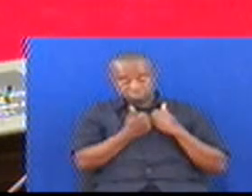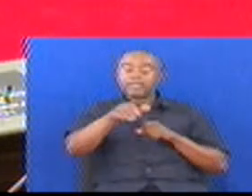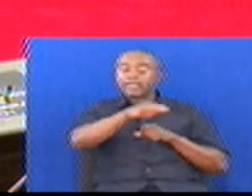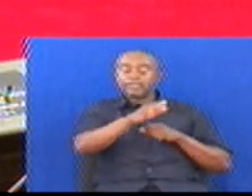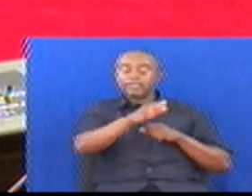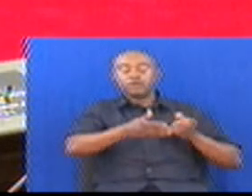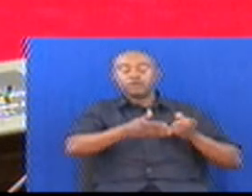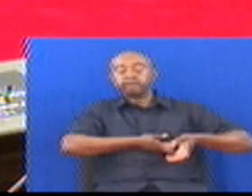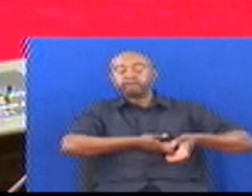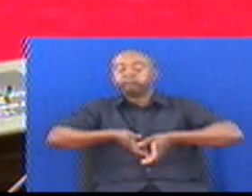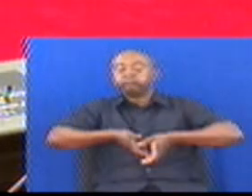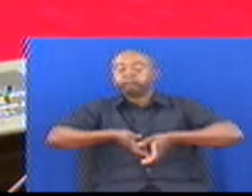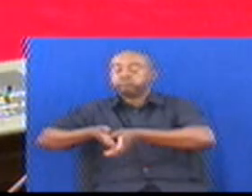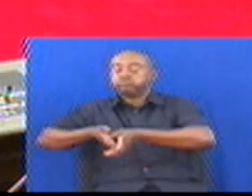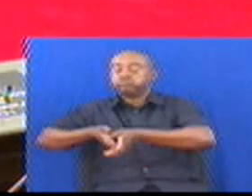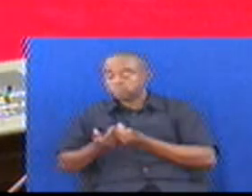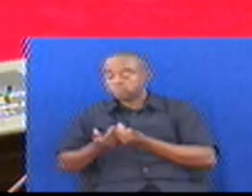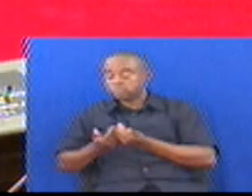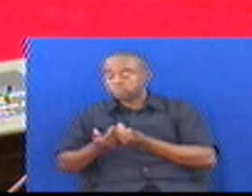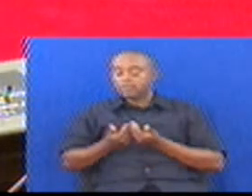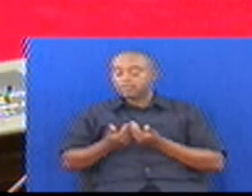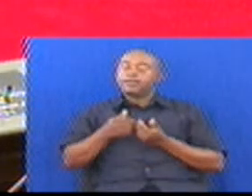umwagiliaji kutoka hekta